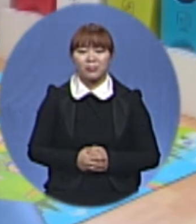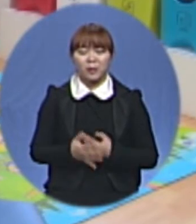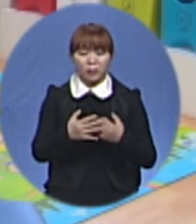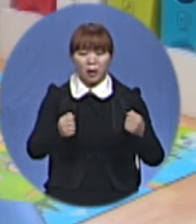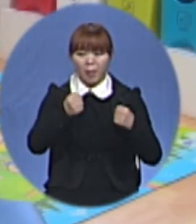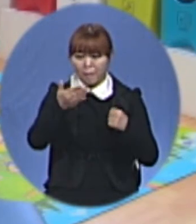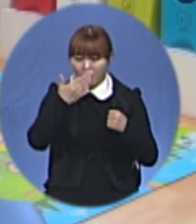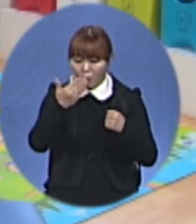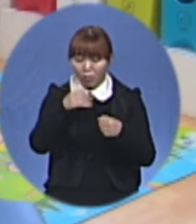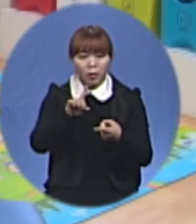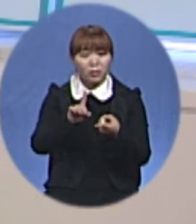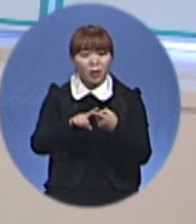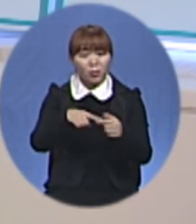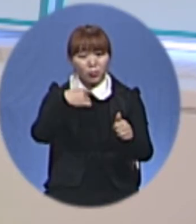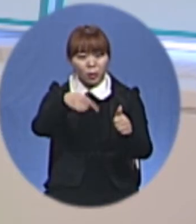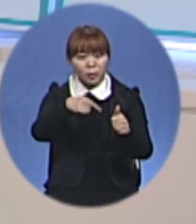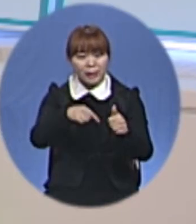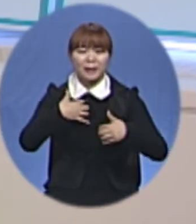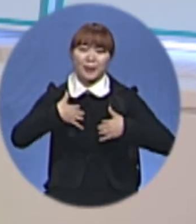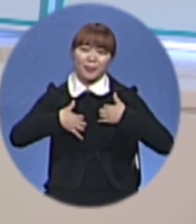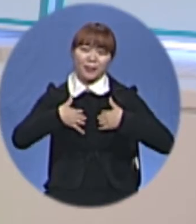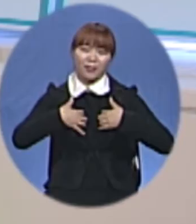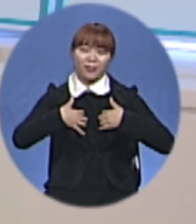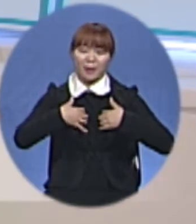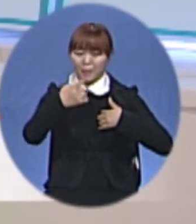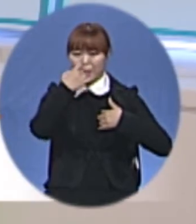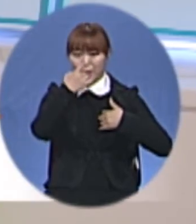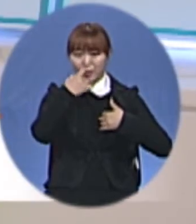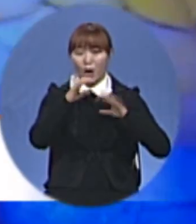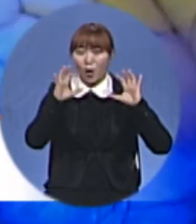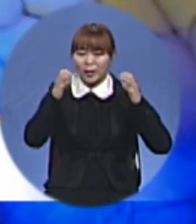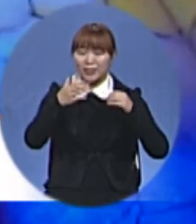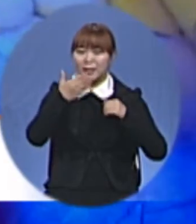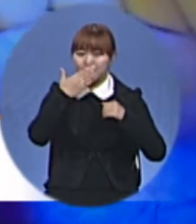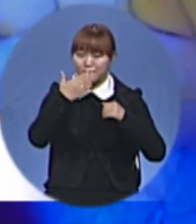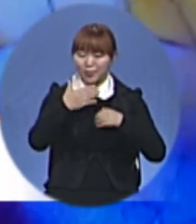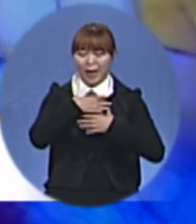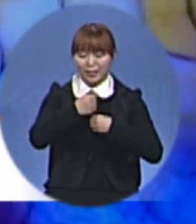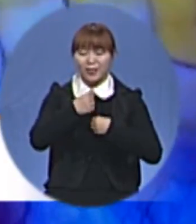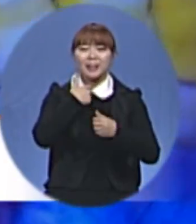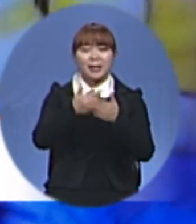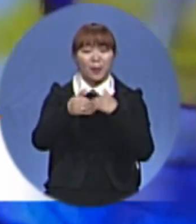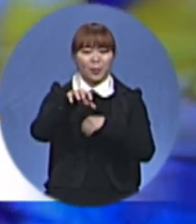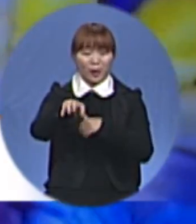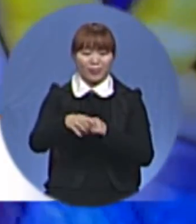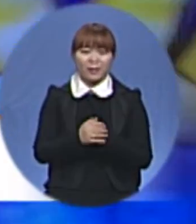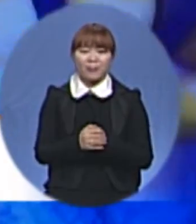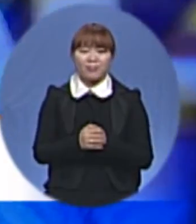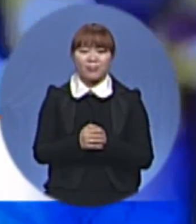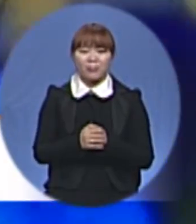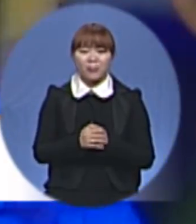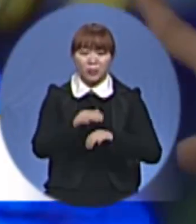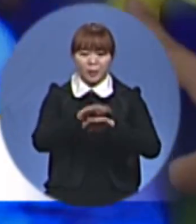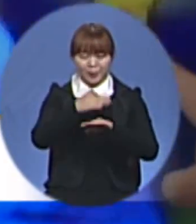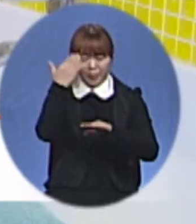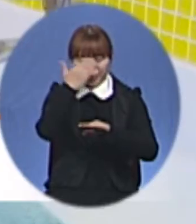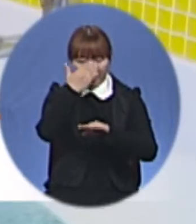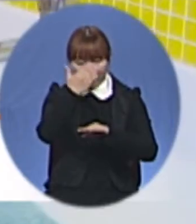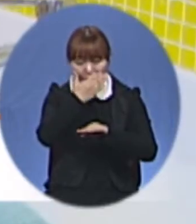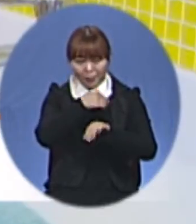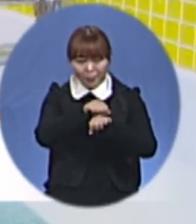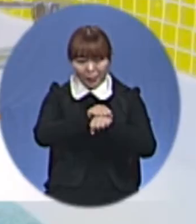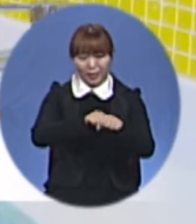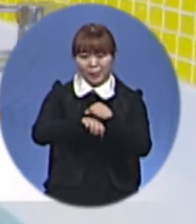건강한 먹을거리에 대한 교육을 재미있게 받을 수 있는 어린이 식품 안전체험관. 손을 깨끗이